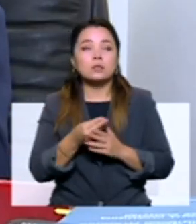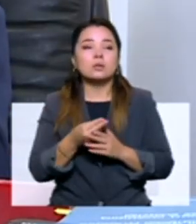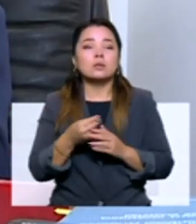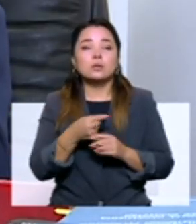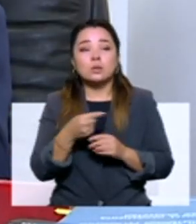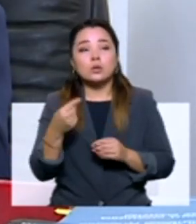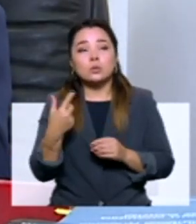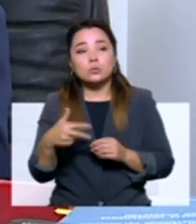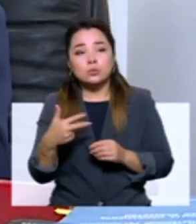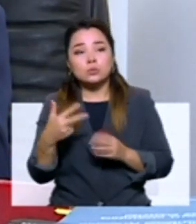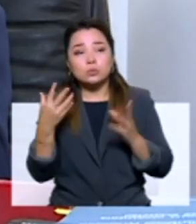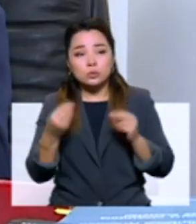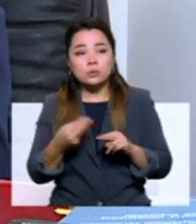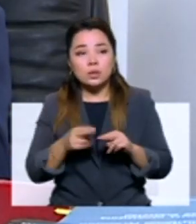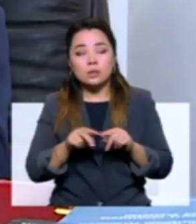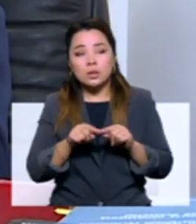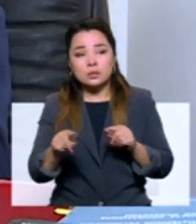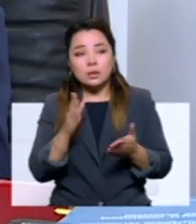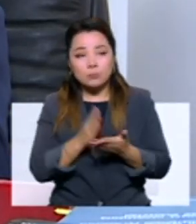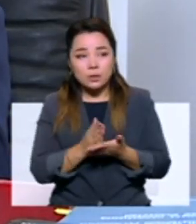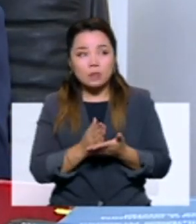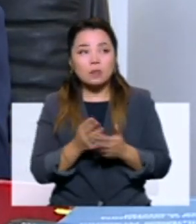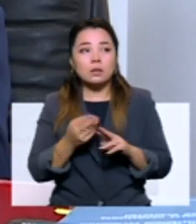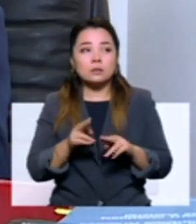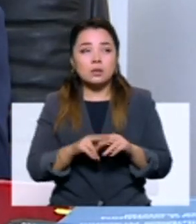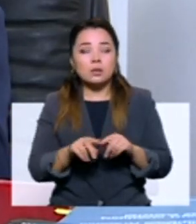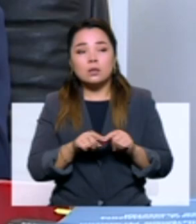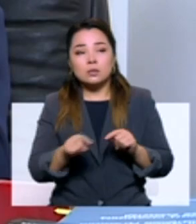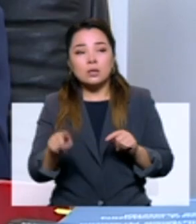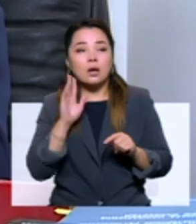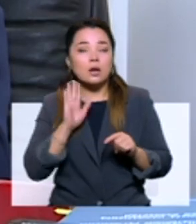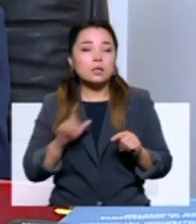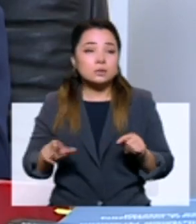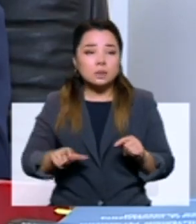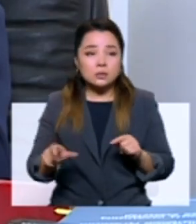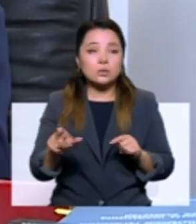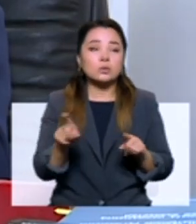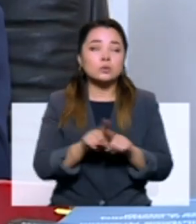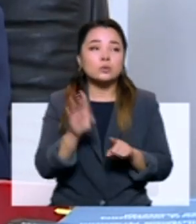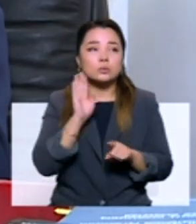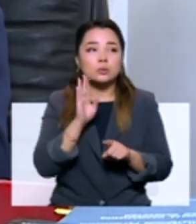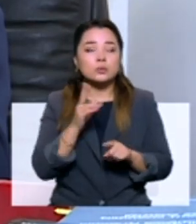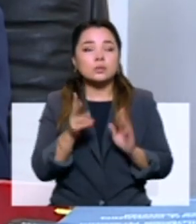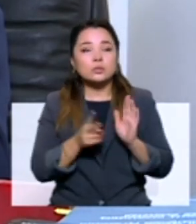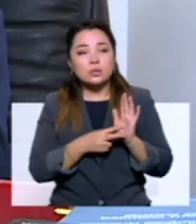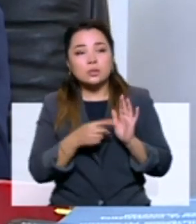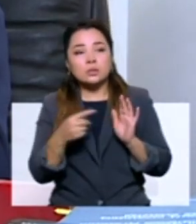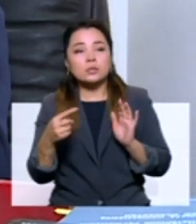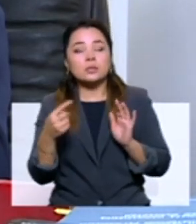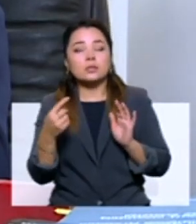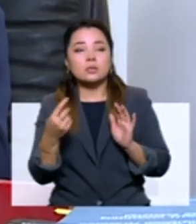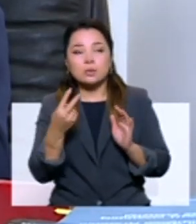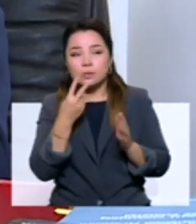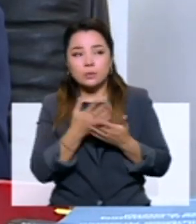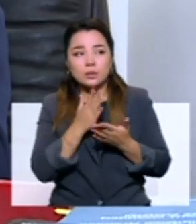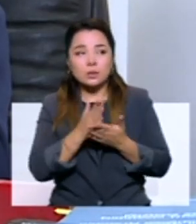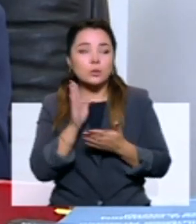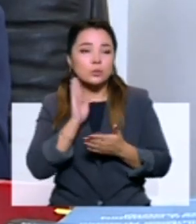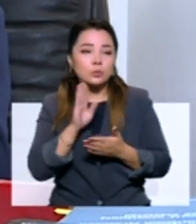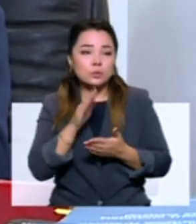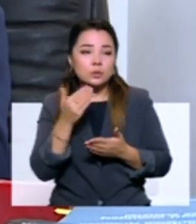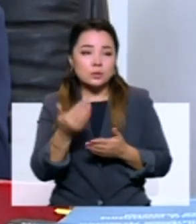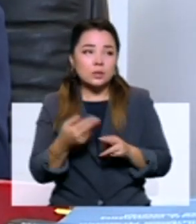теңгенің аралығында алады. Ал ағынды суларды 0,7-1,2 дейді, сонымен